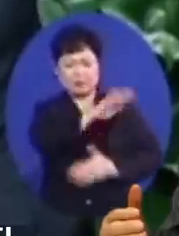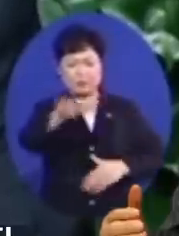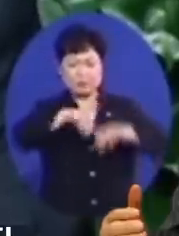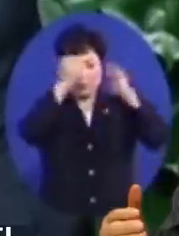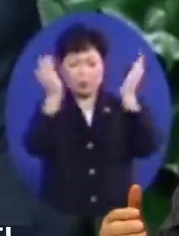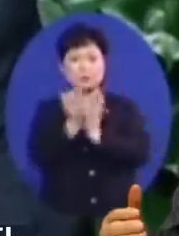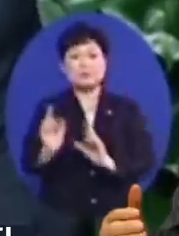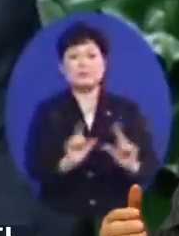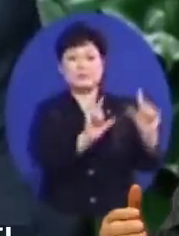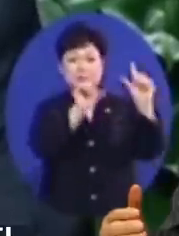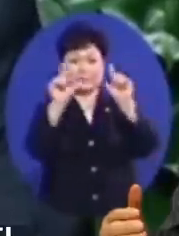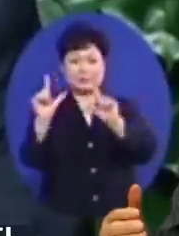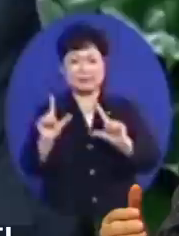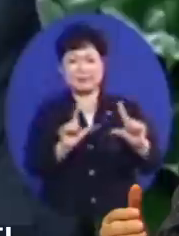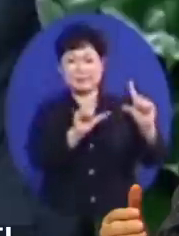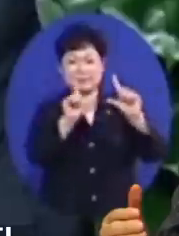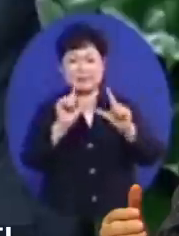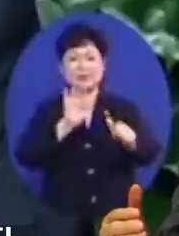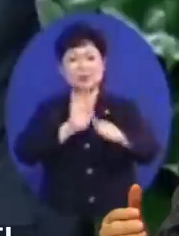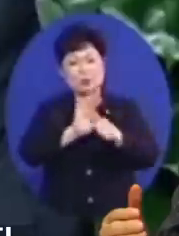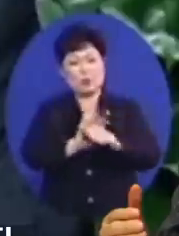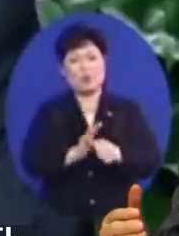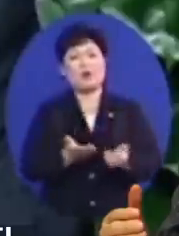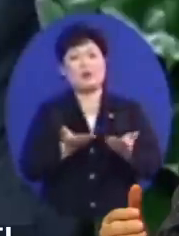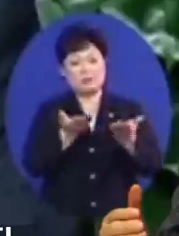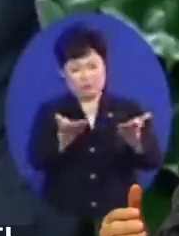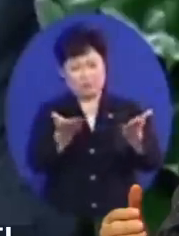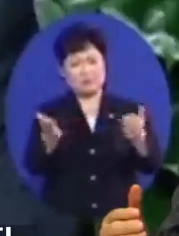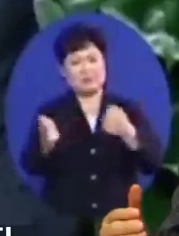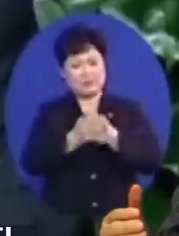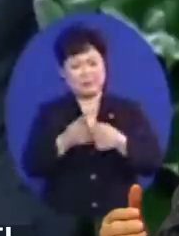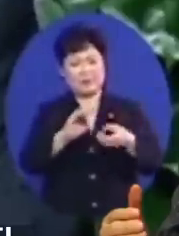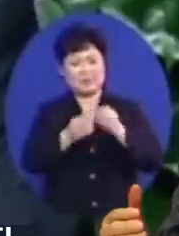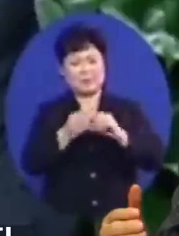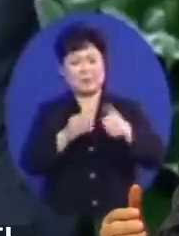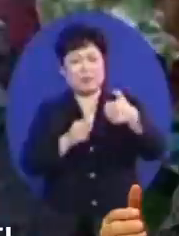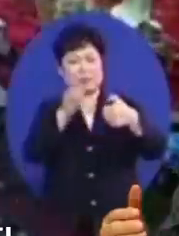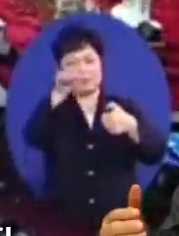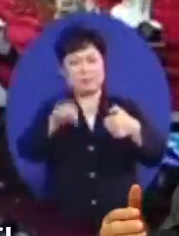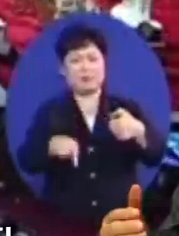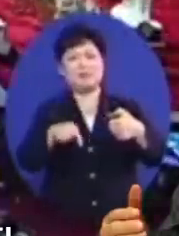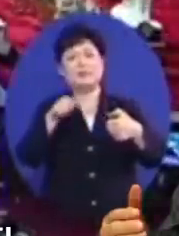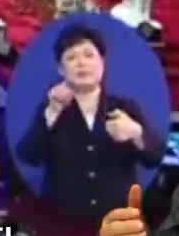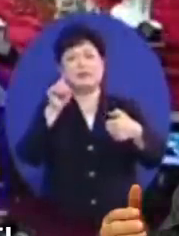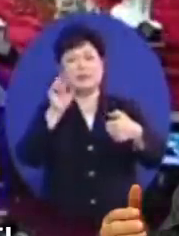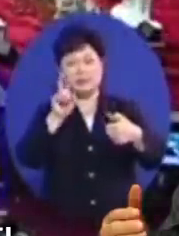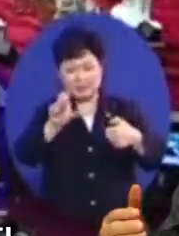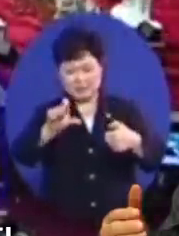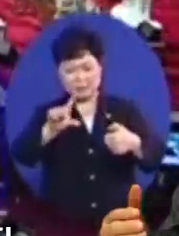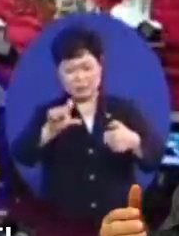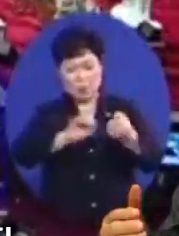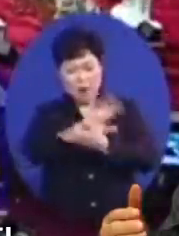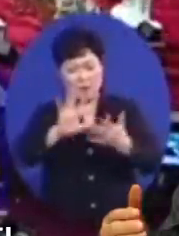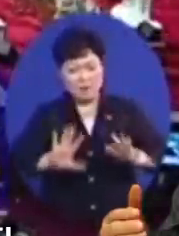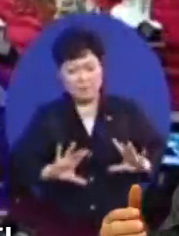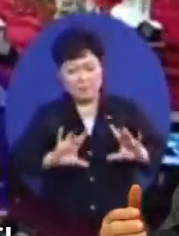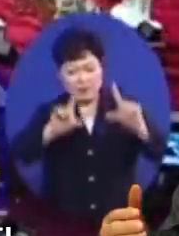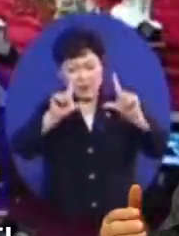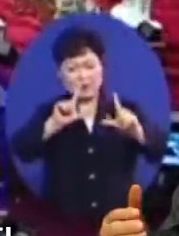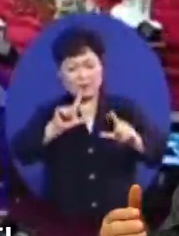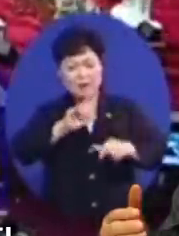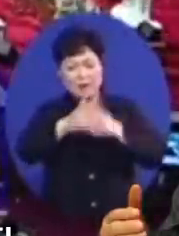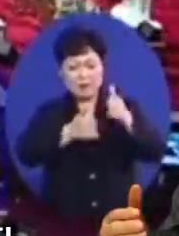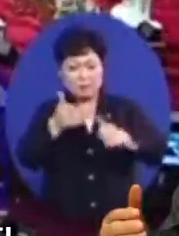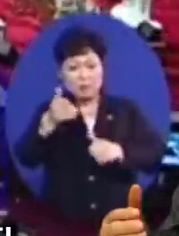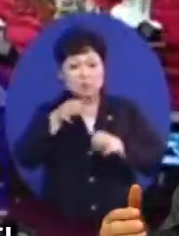삶을 도와주게 만들어주는 것입니다. 시편 50편 15절에 환난 날에 나를 부르라. 내가 너를 건지리니 내가